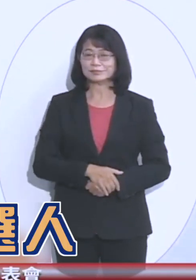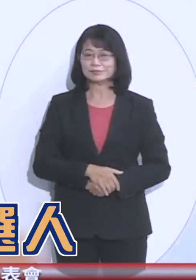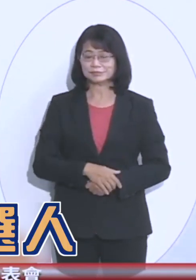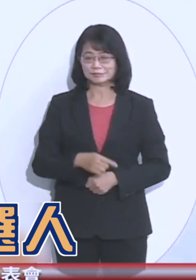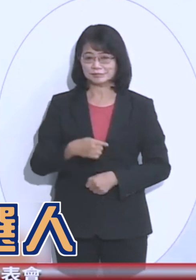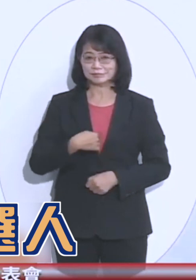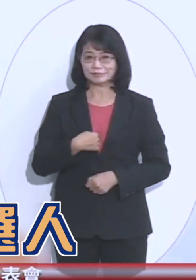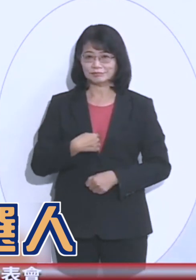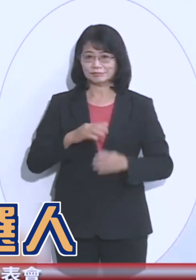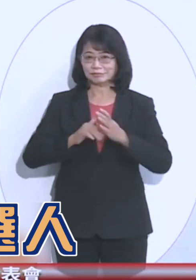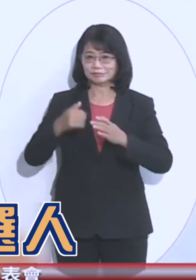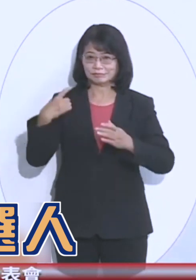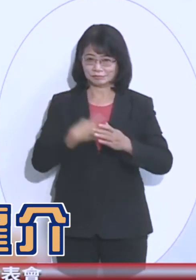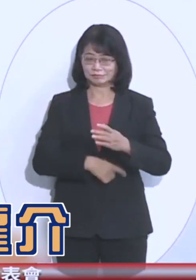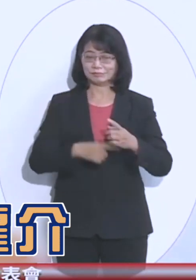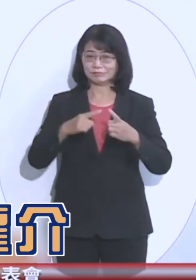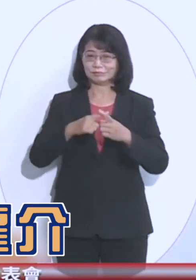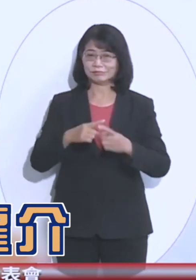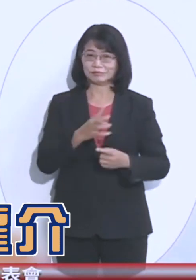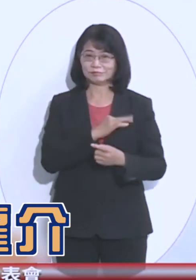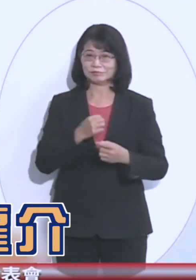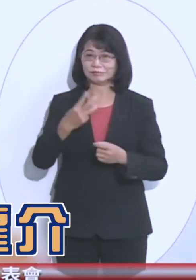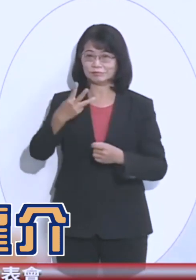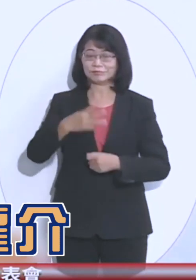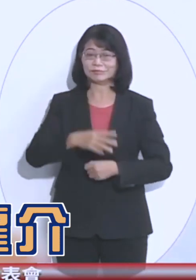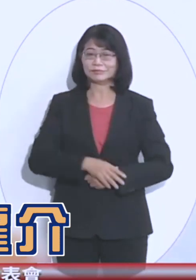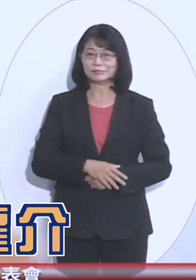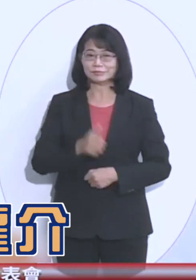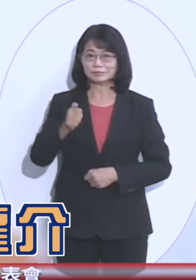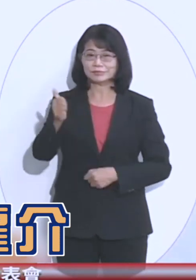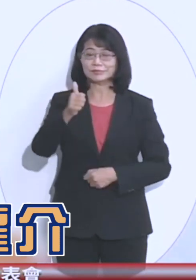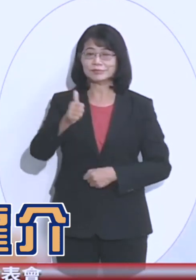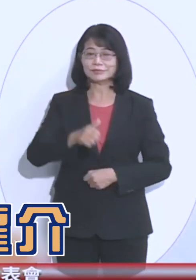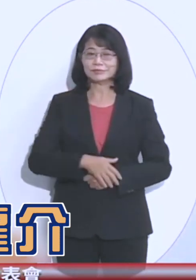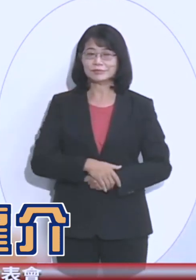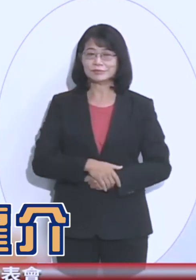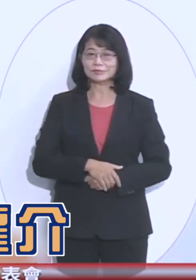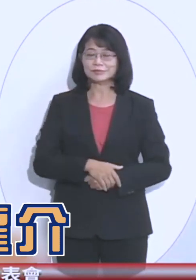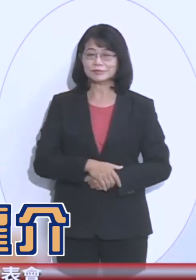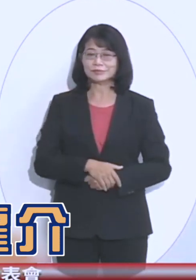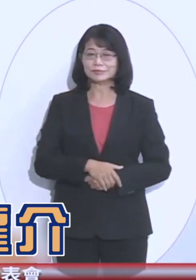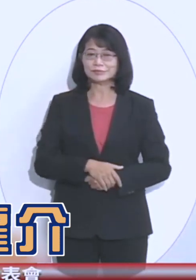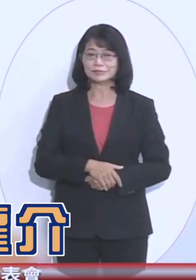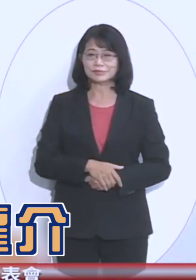小弟是市长候选人，登记第三号，贾良介。